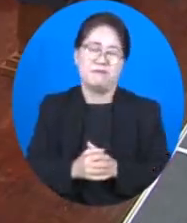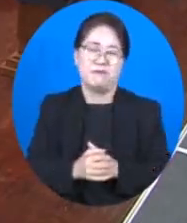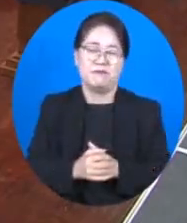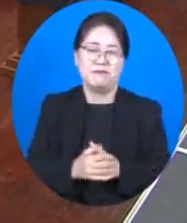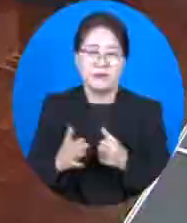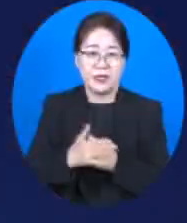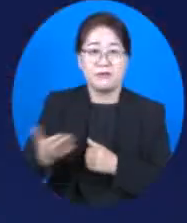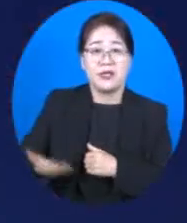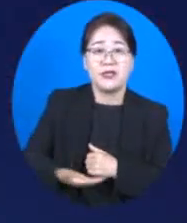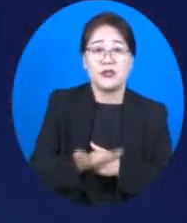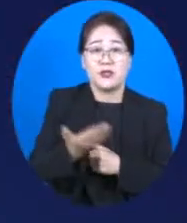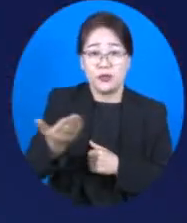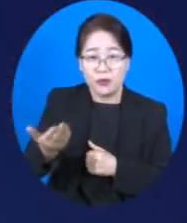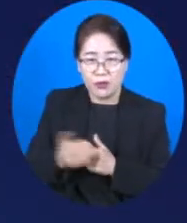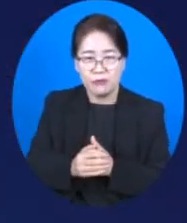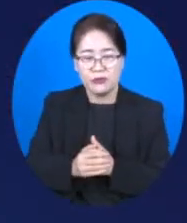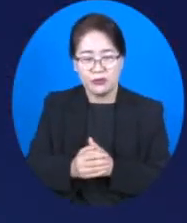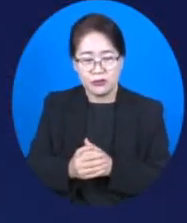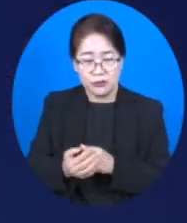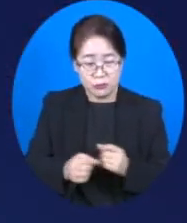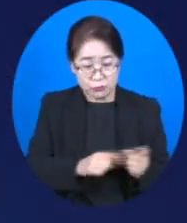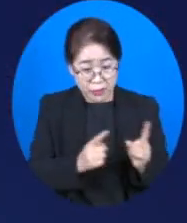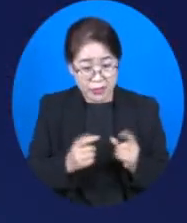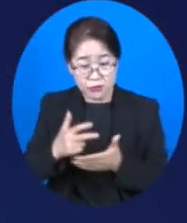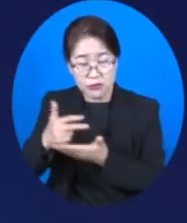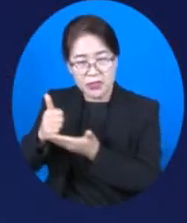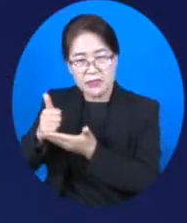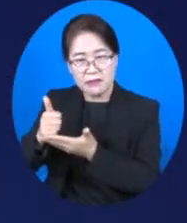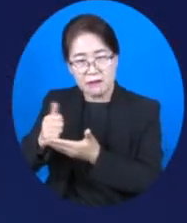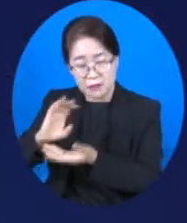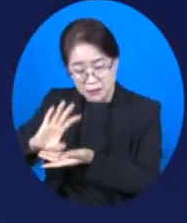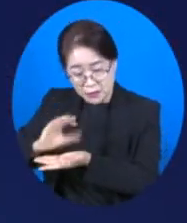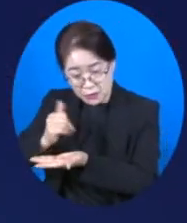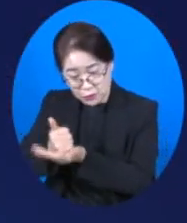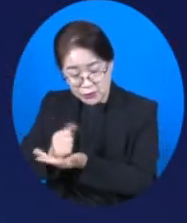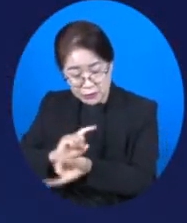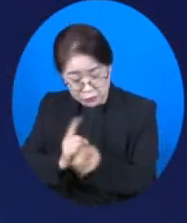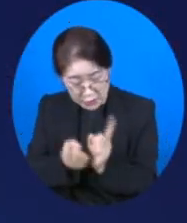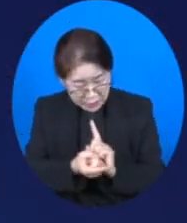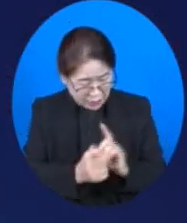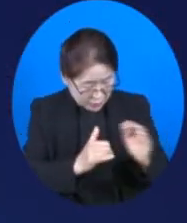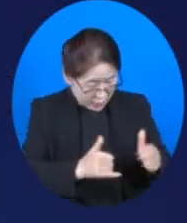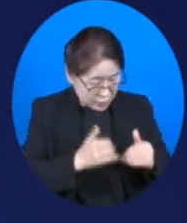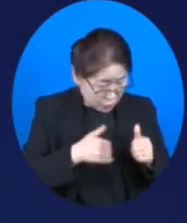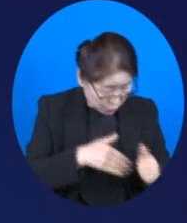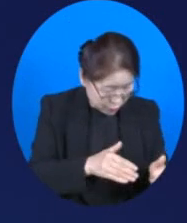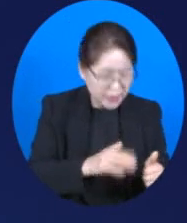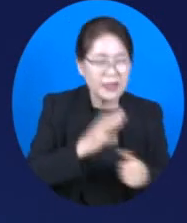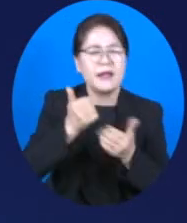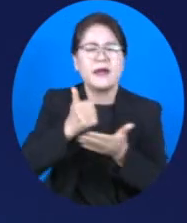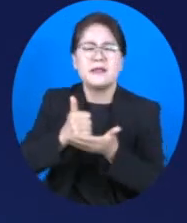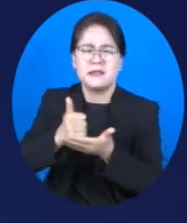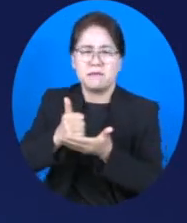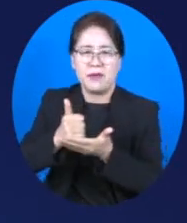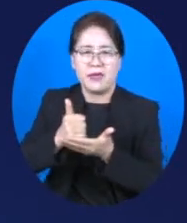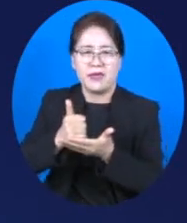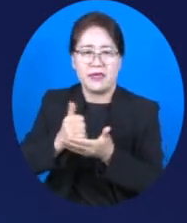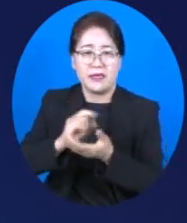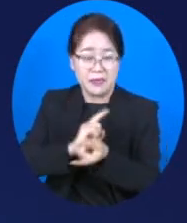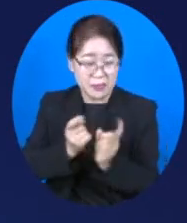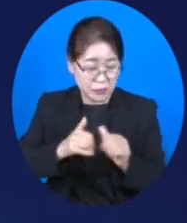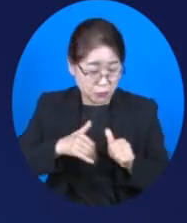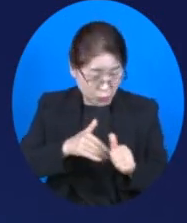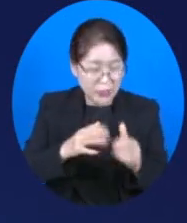그러므로 여러분들은 아, 부활하신 주님께서 그리스도를 대신하여 나를 이 세상 가운데 보냄을 받은 나는 하나님의 대사라고 하는